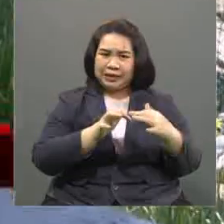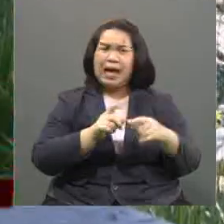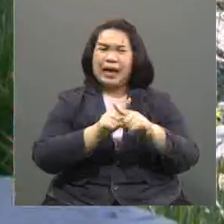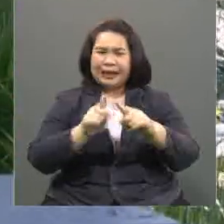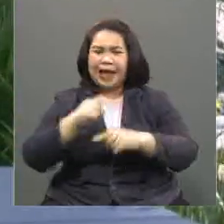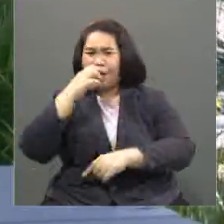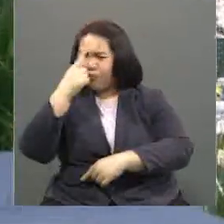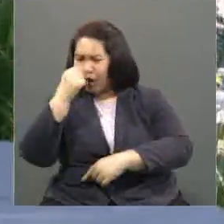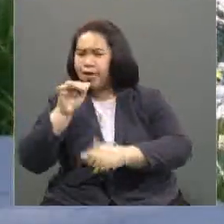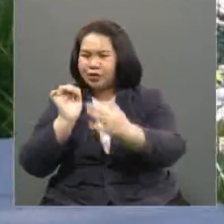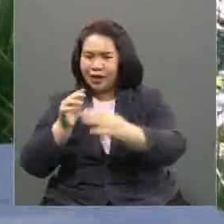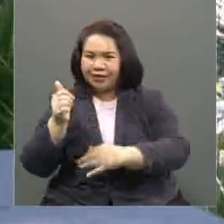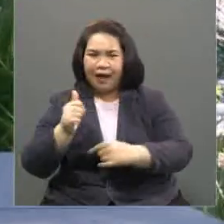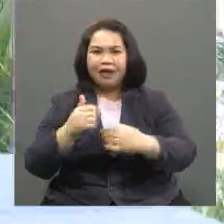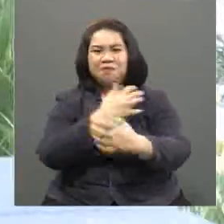คอาล่า